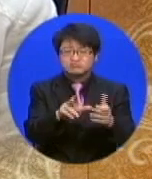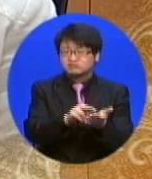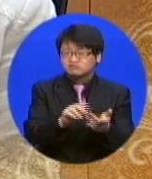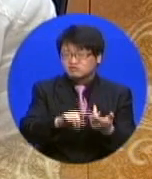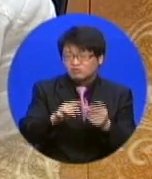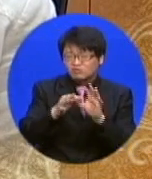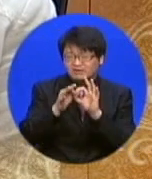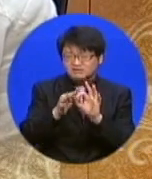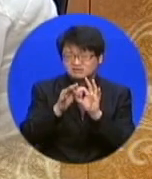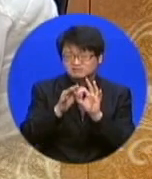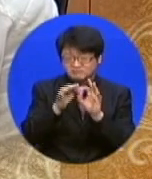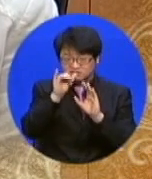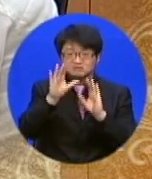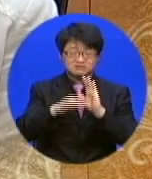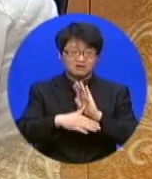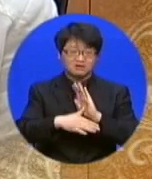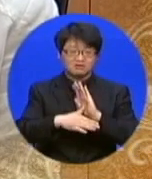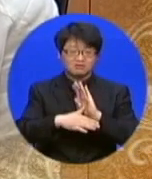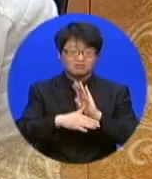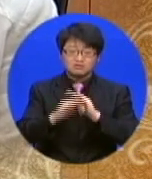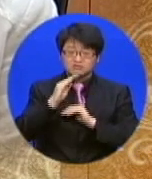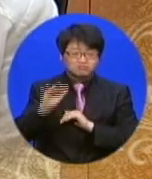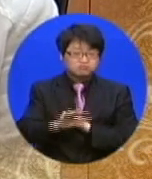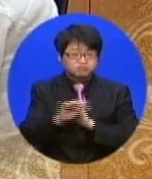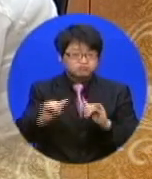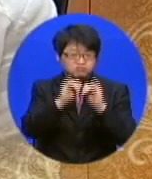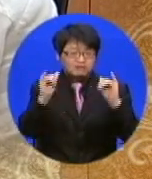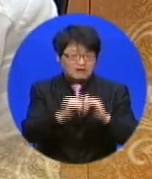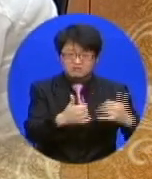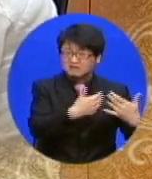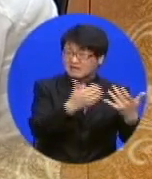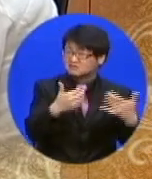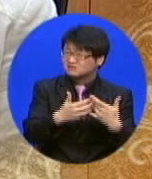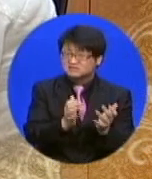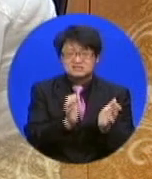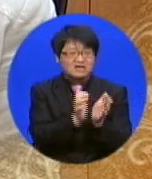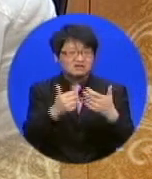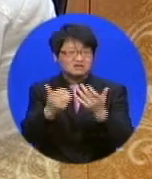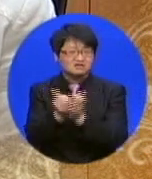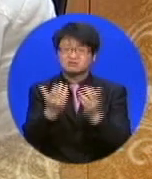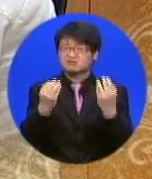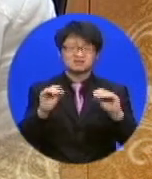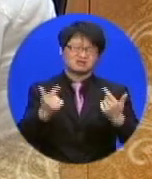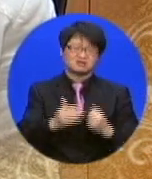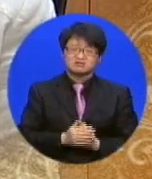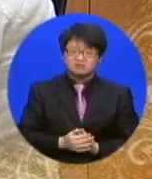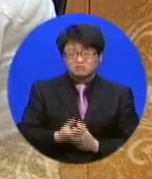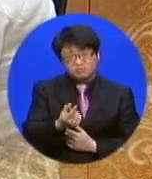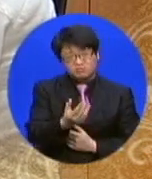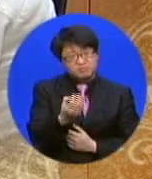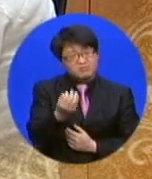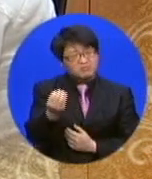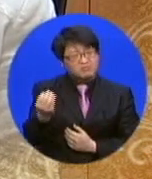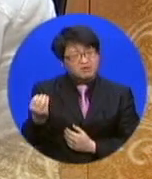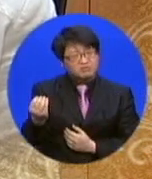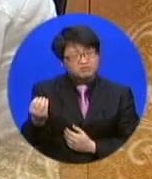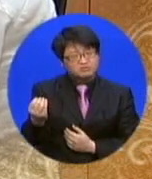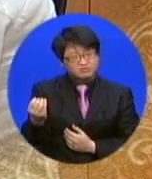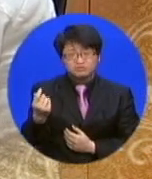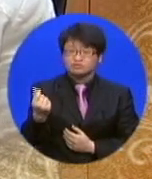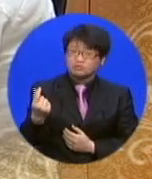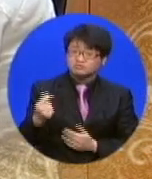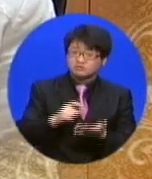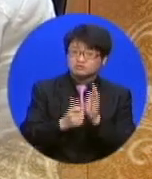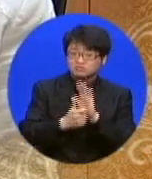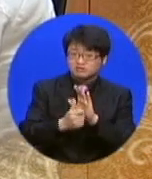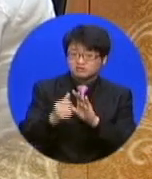대한 관심을 갖고 있었을 때 사실 우리 사회 단체도 많지 않았고요. 몇 안 되는 그 장애인